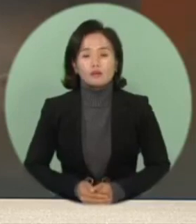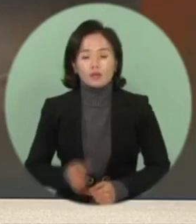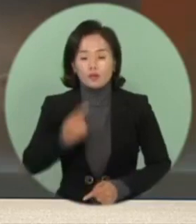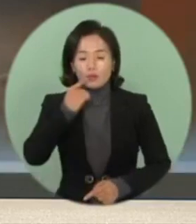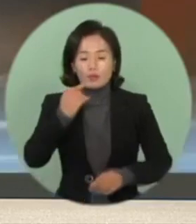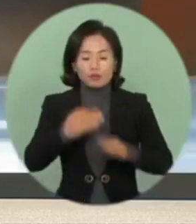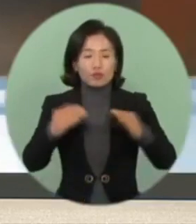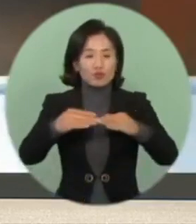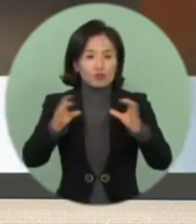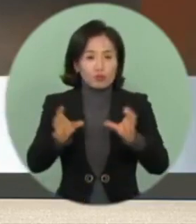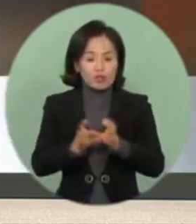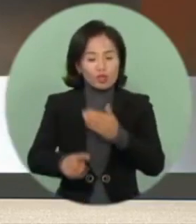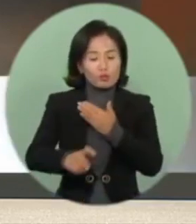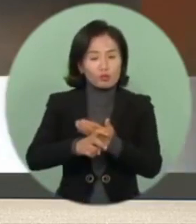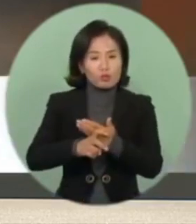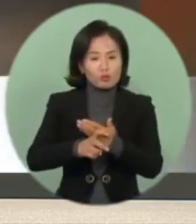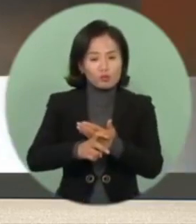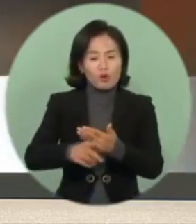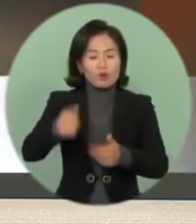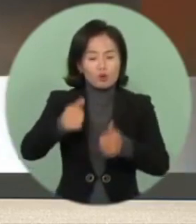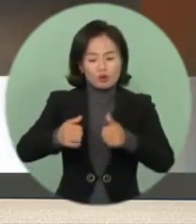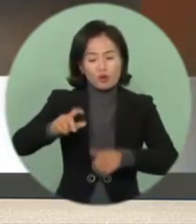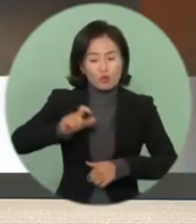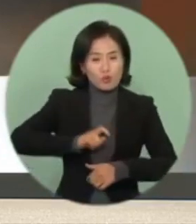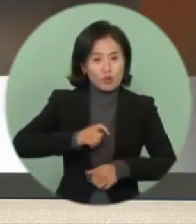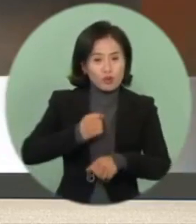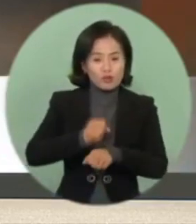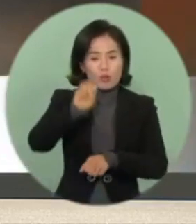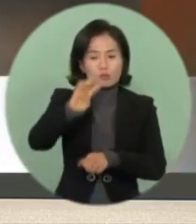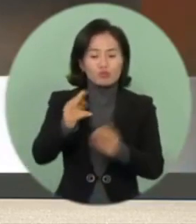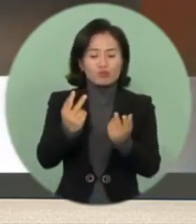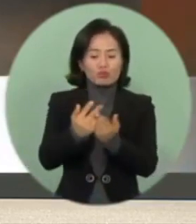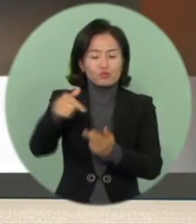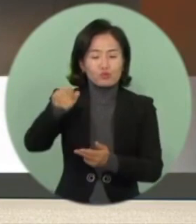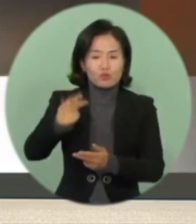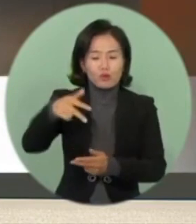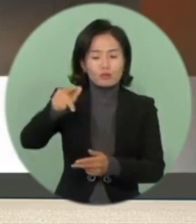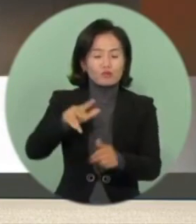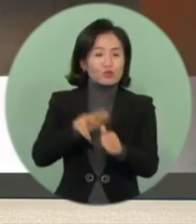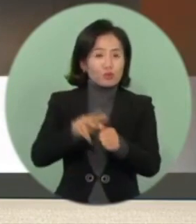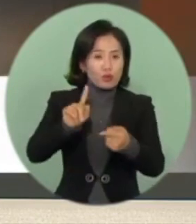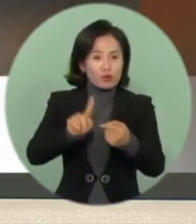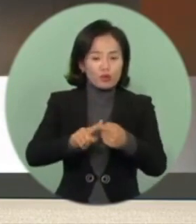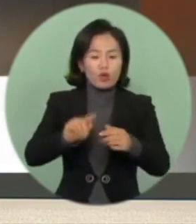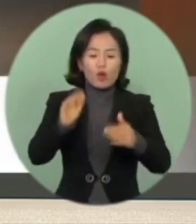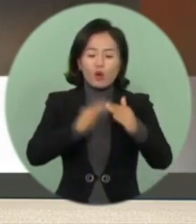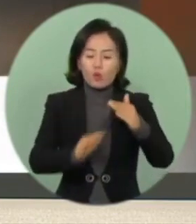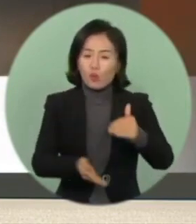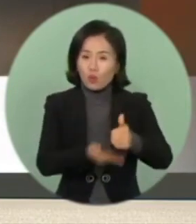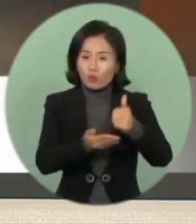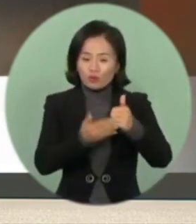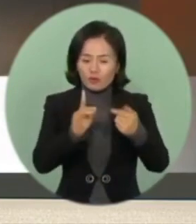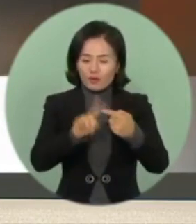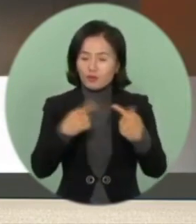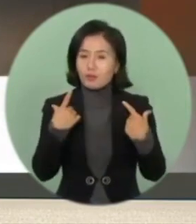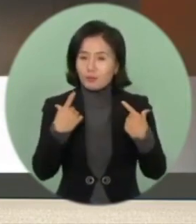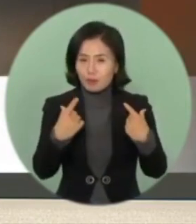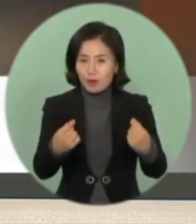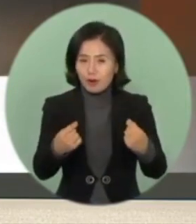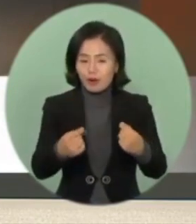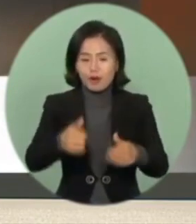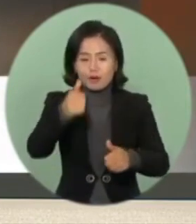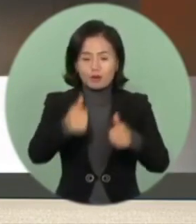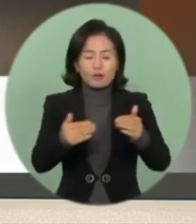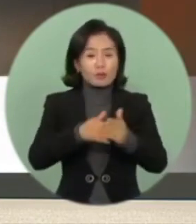민주당이 불법 경선운동 의혹을 받고 있는 광주 북구가 정준우 후보에 대한 공천을 유지하기로 했습니다